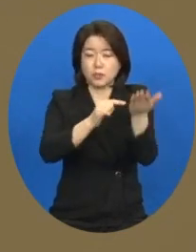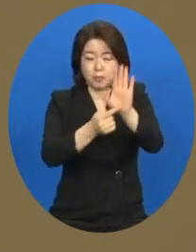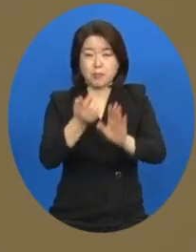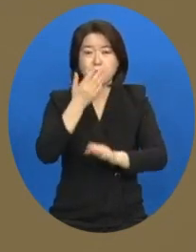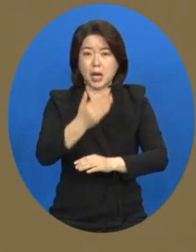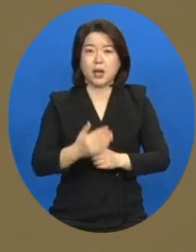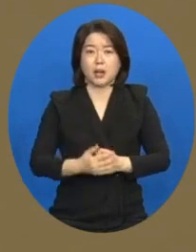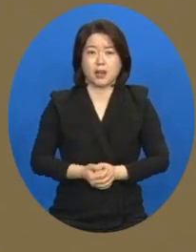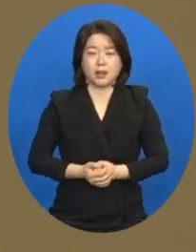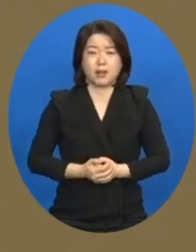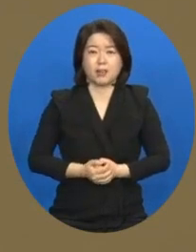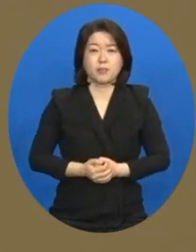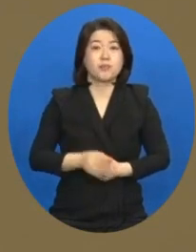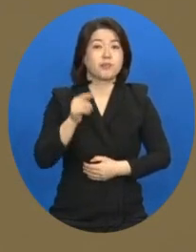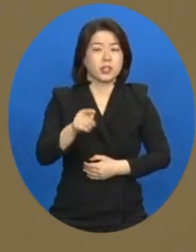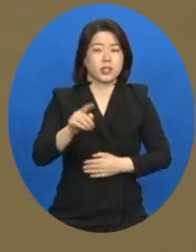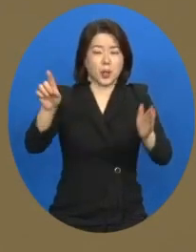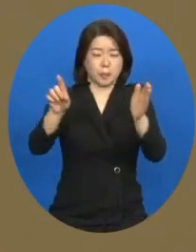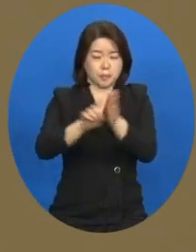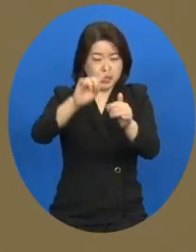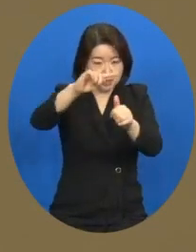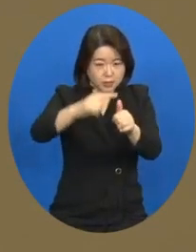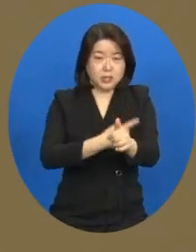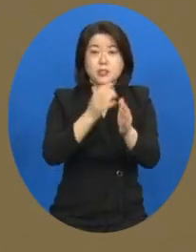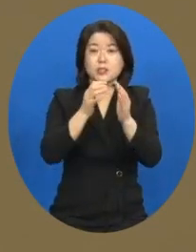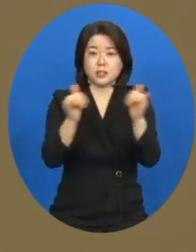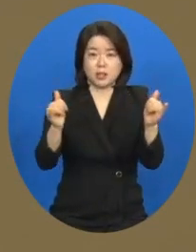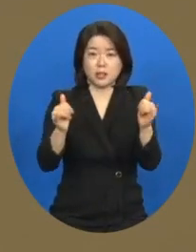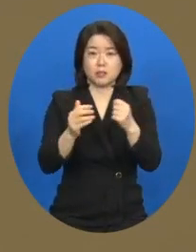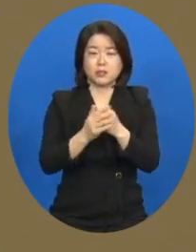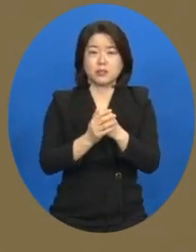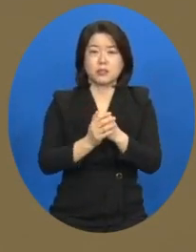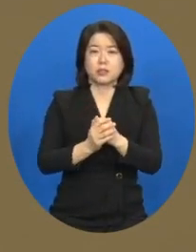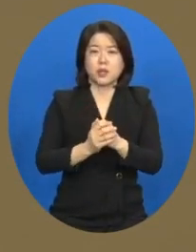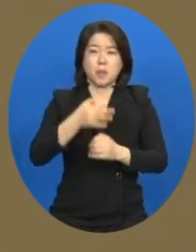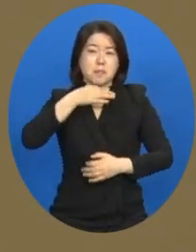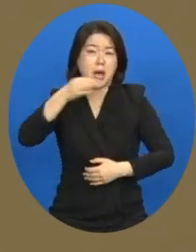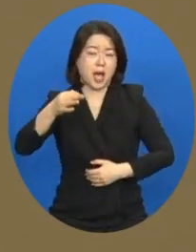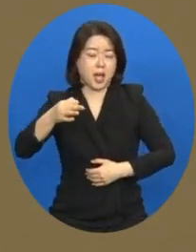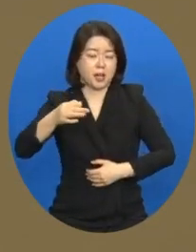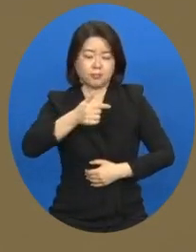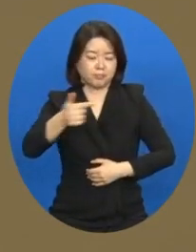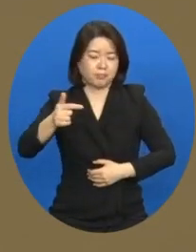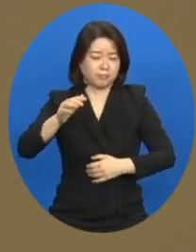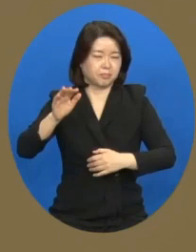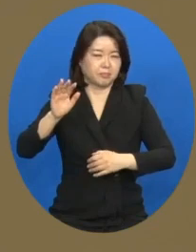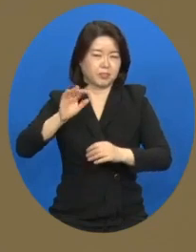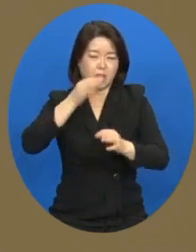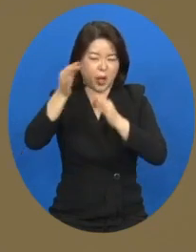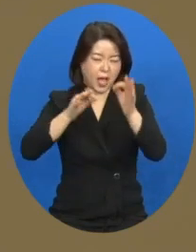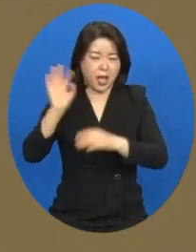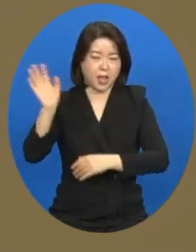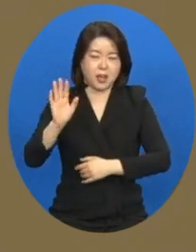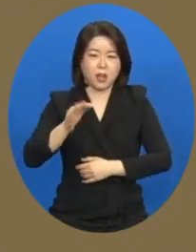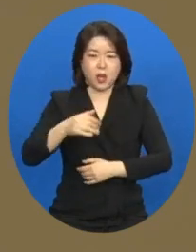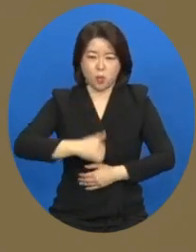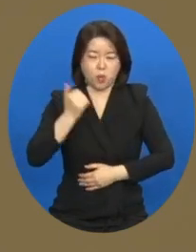거니까. 이게 믿어지는 사람은 목소리를 크게 안 내요. 화부터 내지